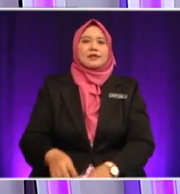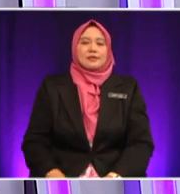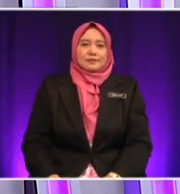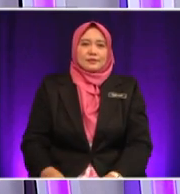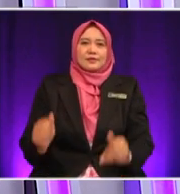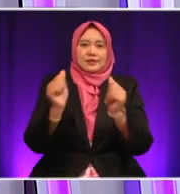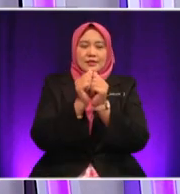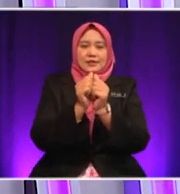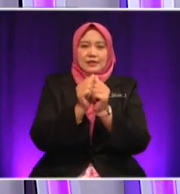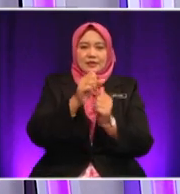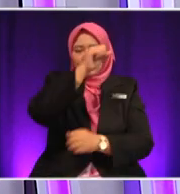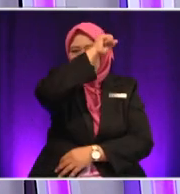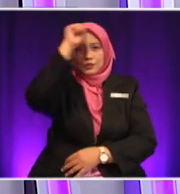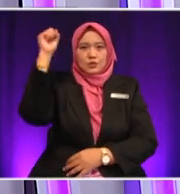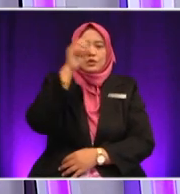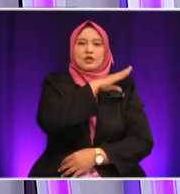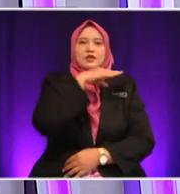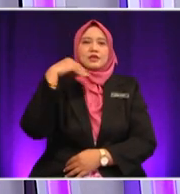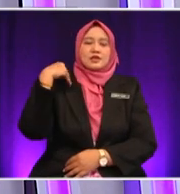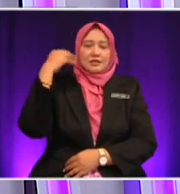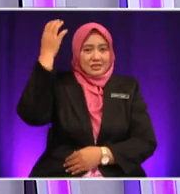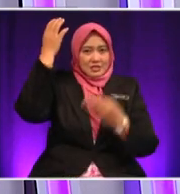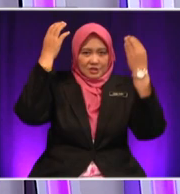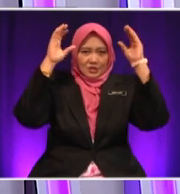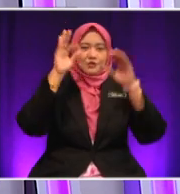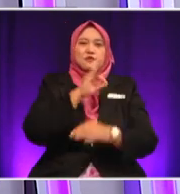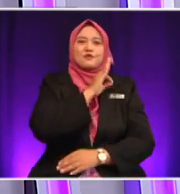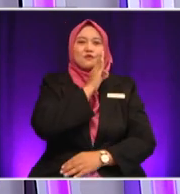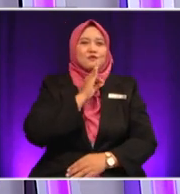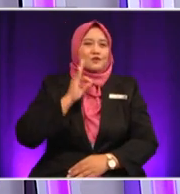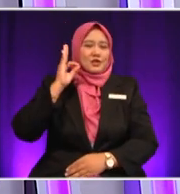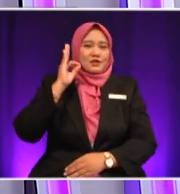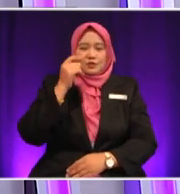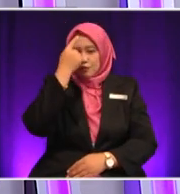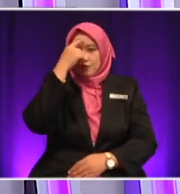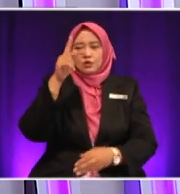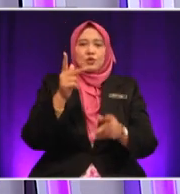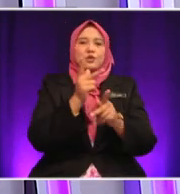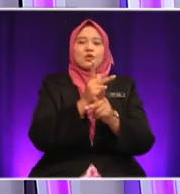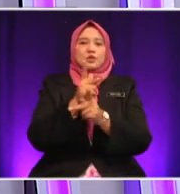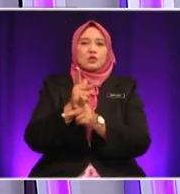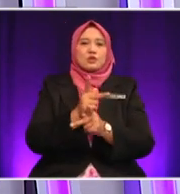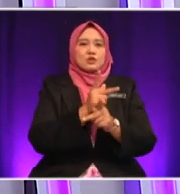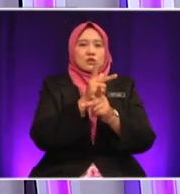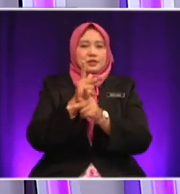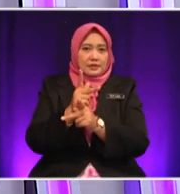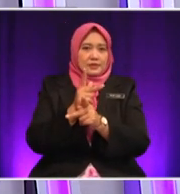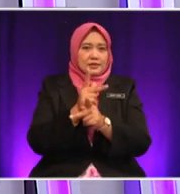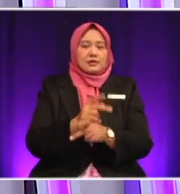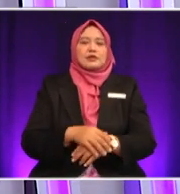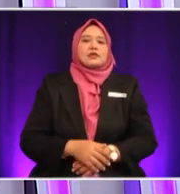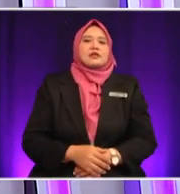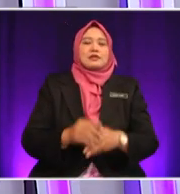eh di mana cekgu pun akan kongsikan bersama kita tips dan juga peka penting yang kita perlu fokuskan untuk